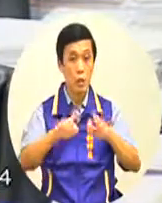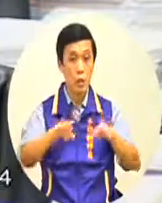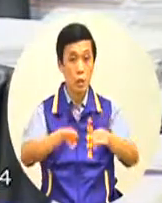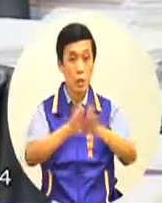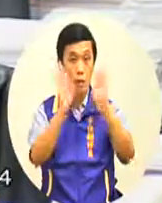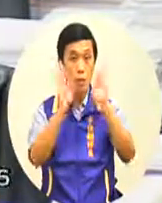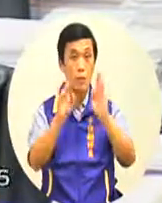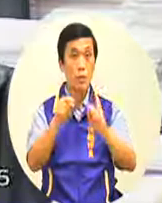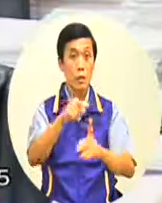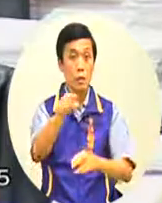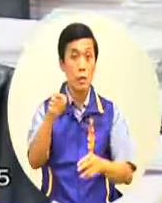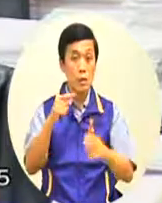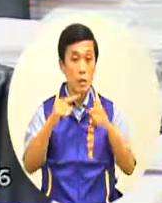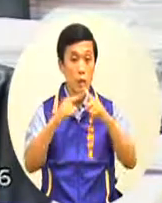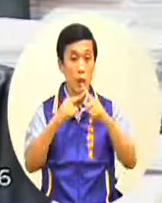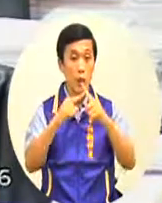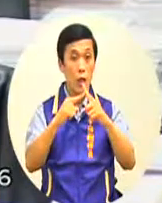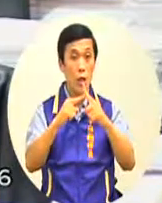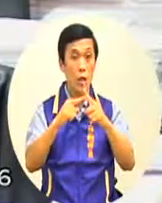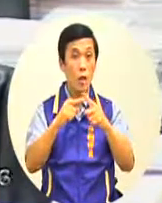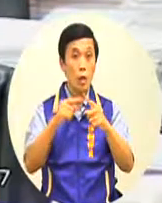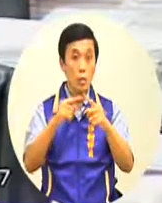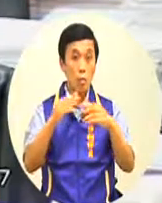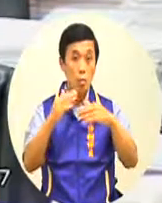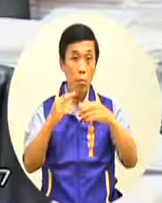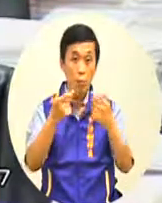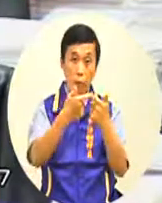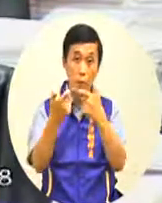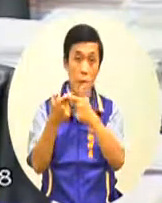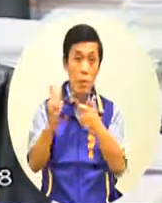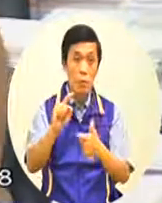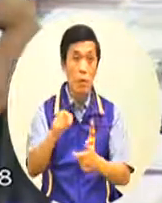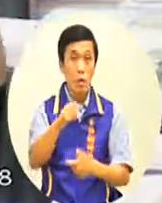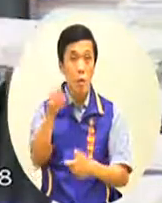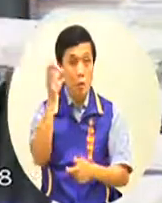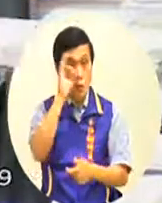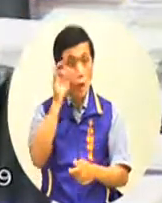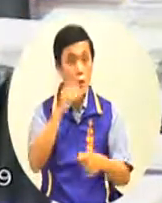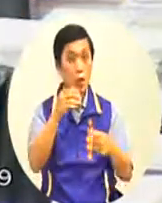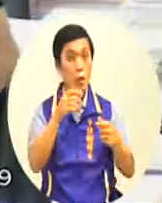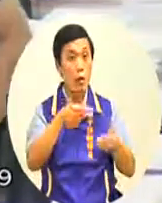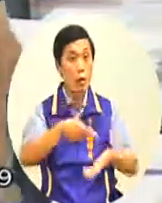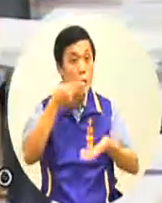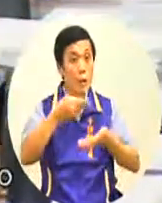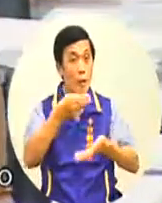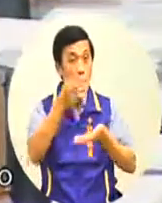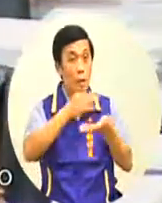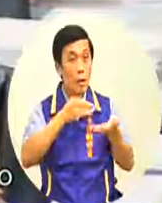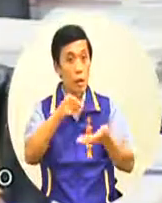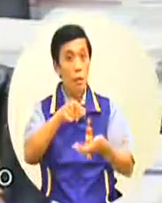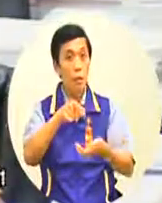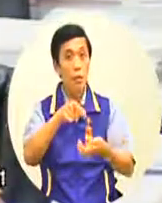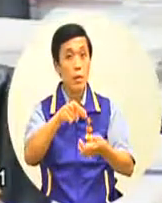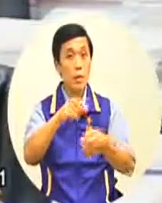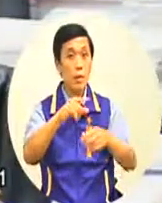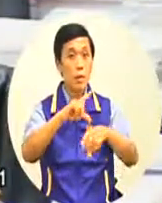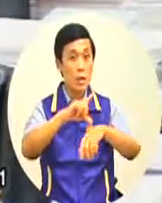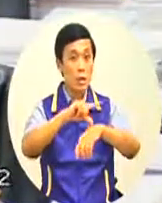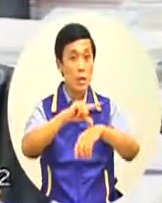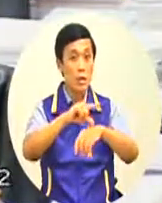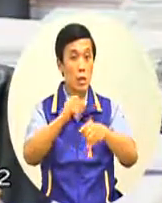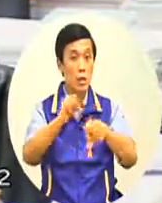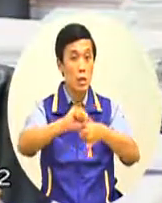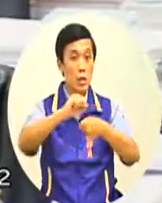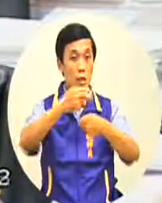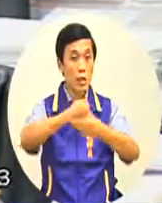们怎样做人力上的调配？伊讲走去卖米啊，去卖米，迄个其他那个时数可以去卖米，没有关系。那我在现场